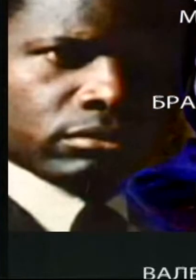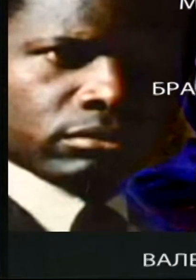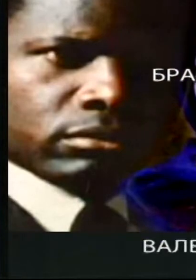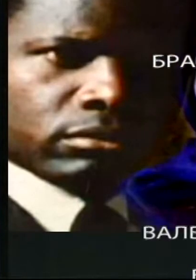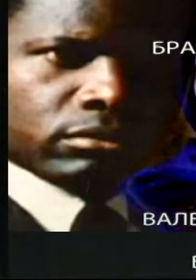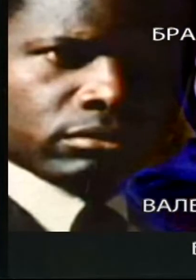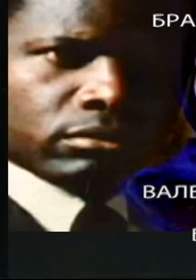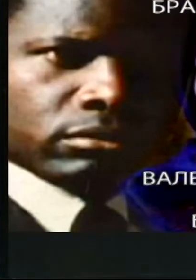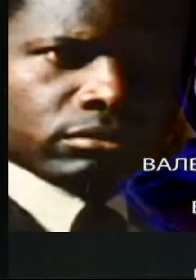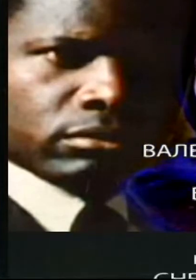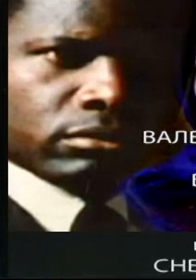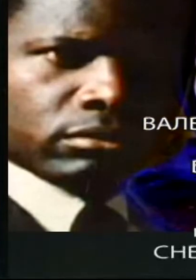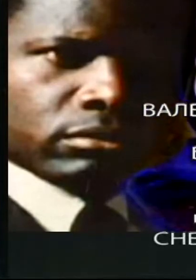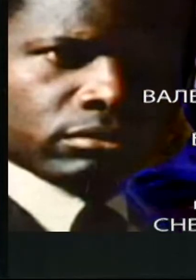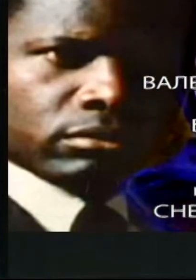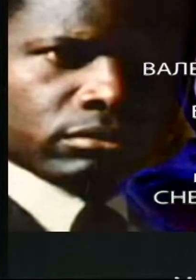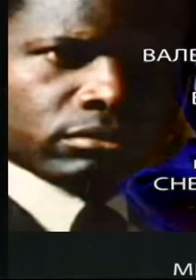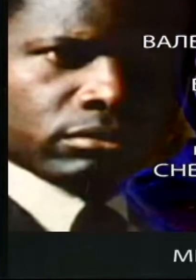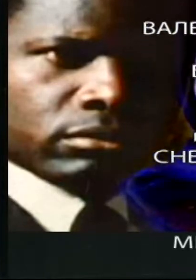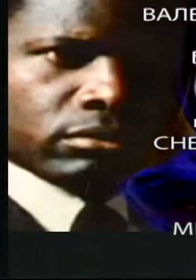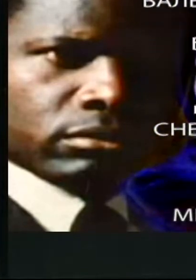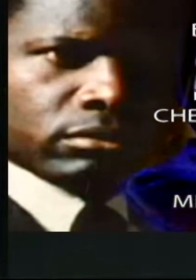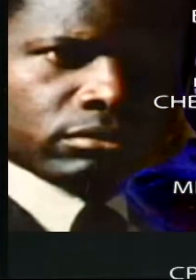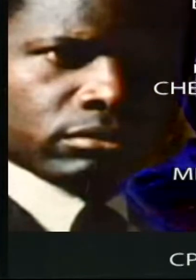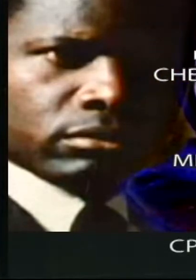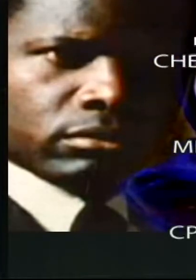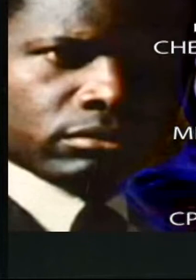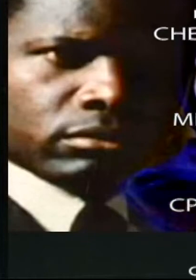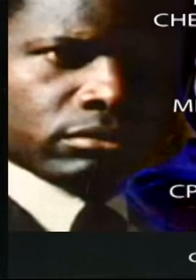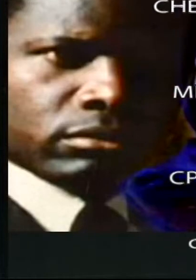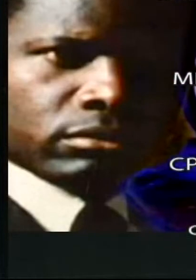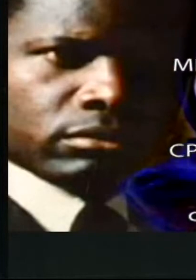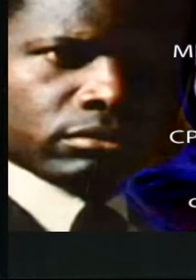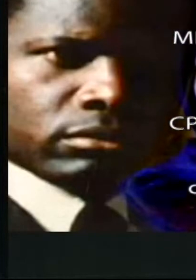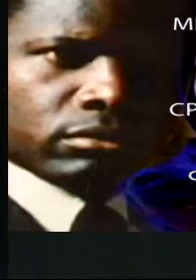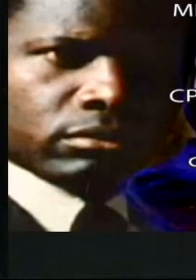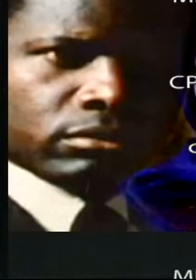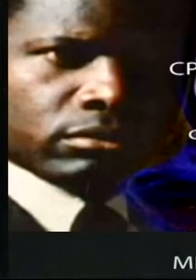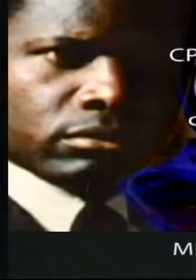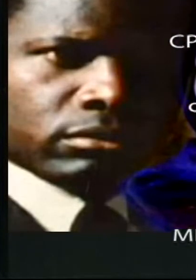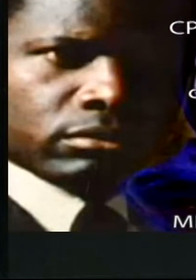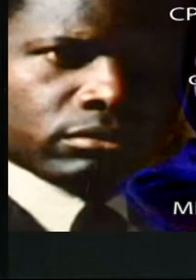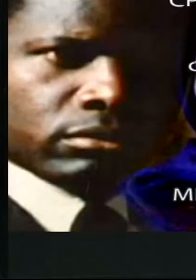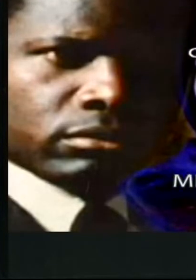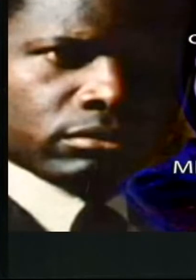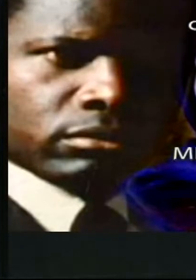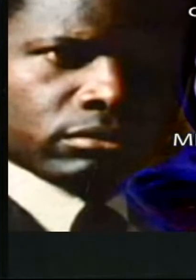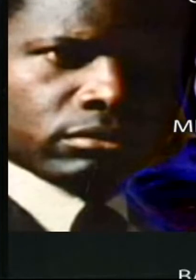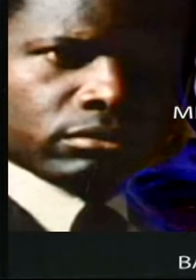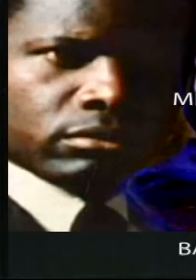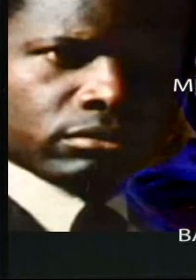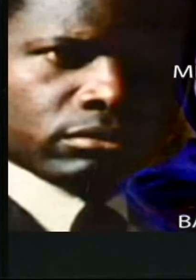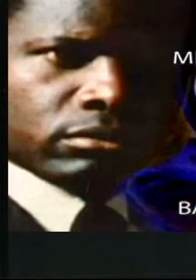Show me the place I've forgotten, I don't know. Show me the